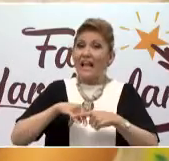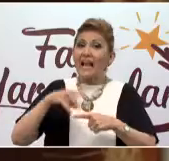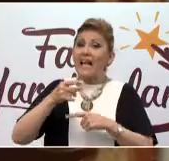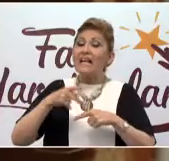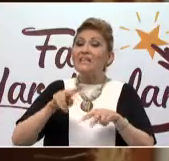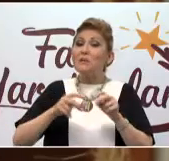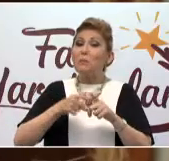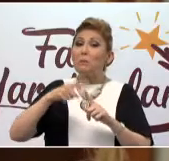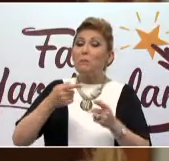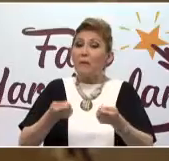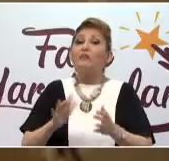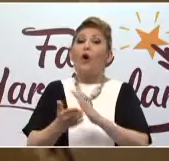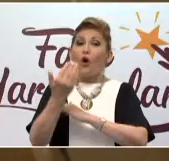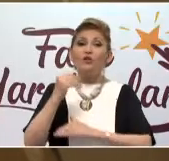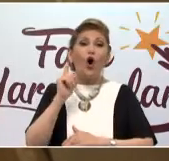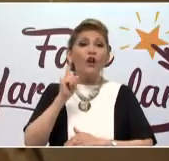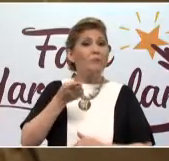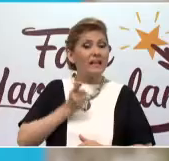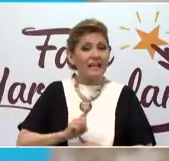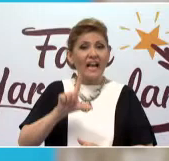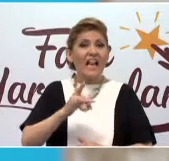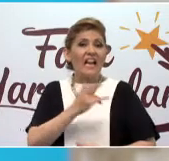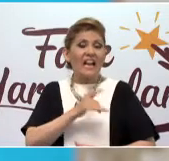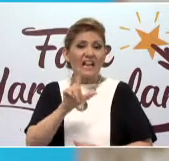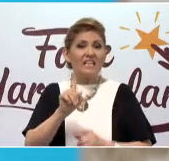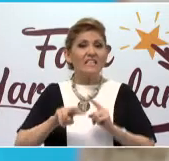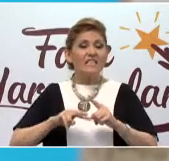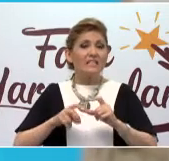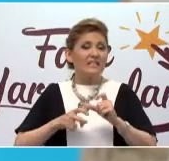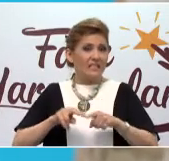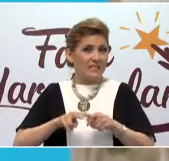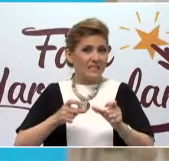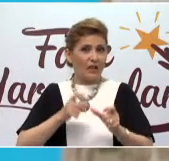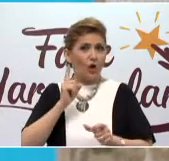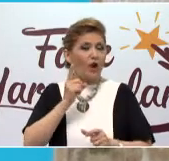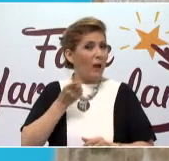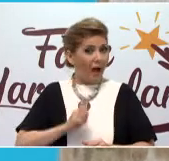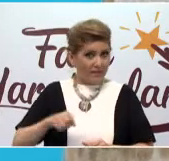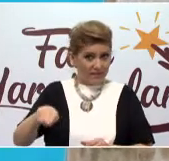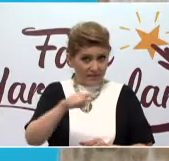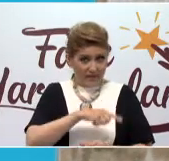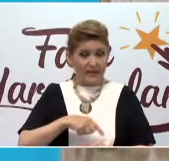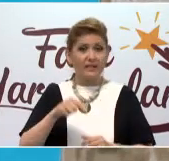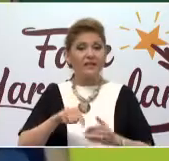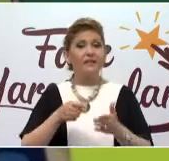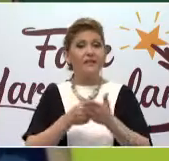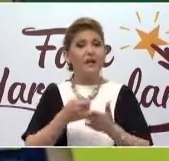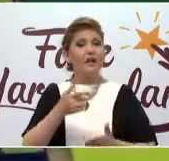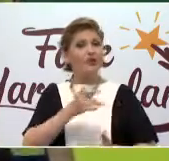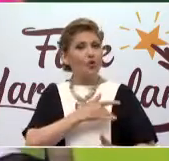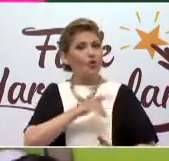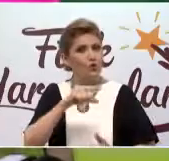öncesinde öğretmen adaylarına ulaşıyoruz. Yani lisansta ki öğretmen adaylarımız farklı branşlardan, Çabaçam'da gönüllü